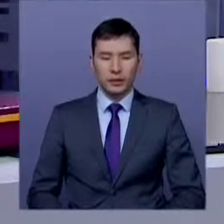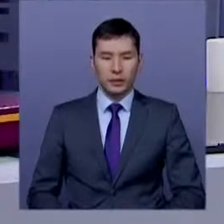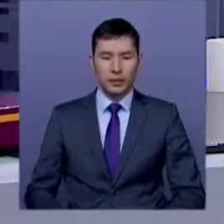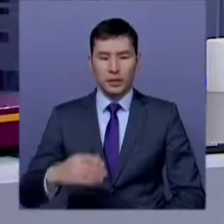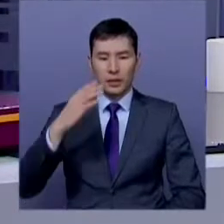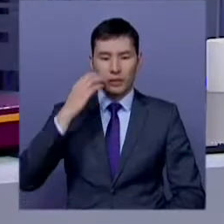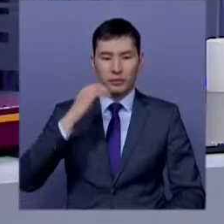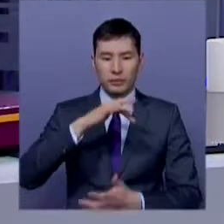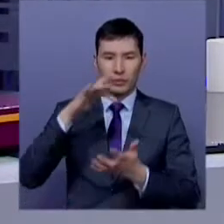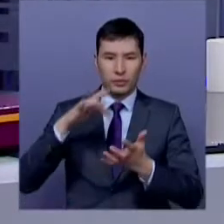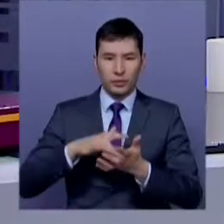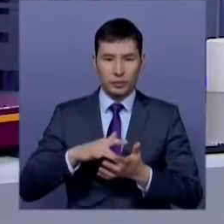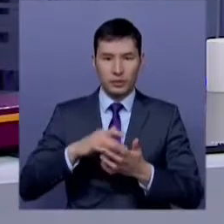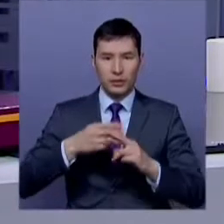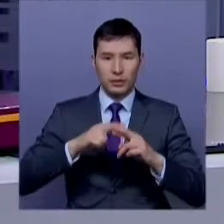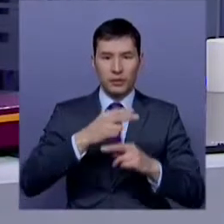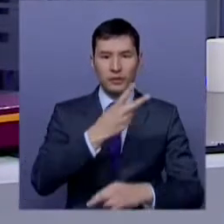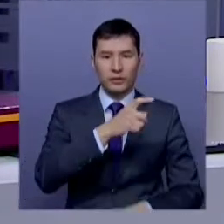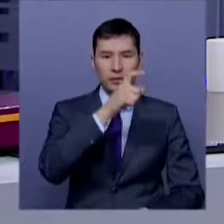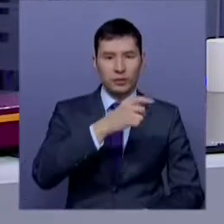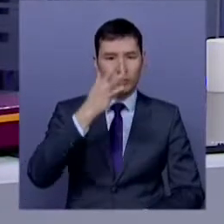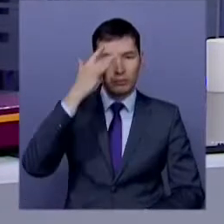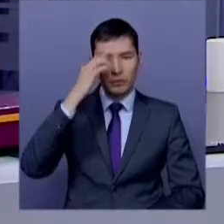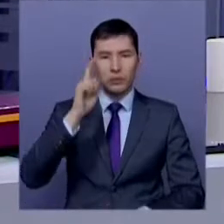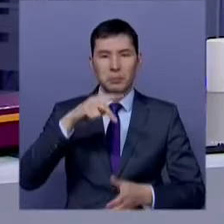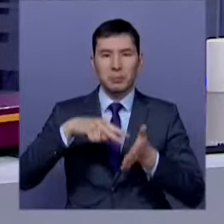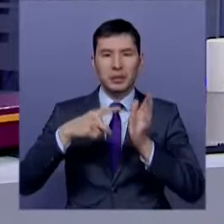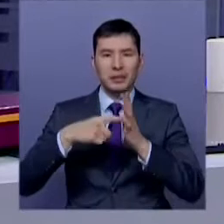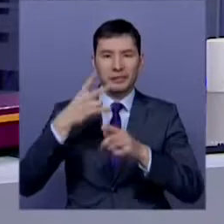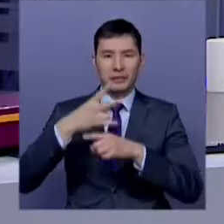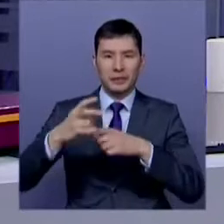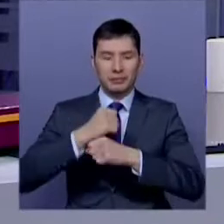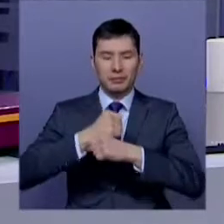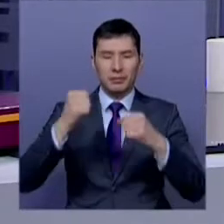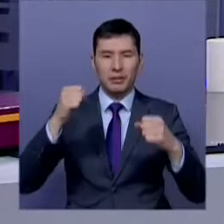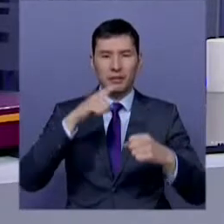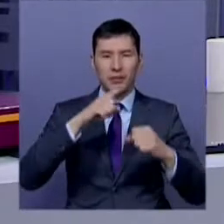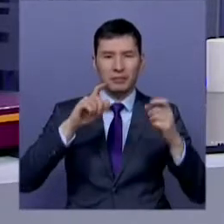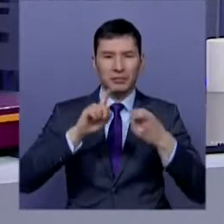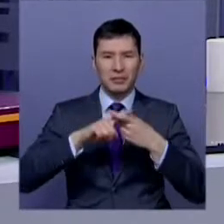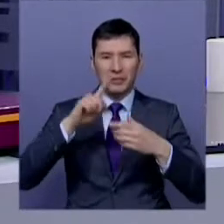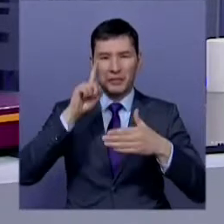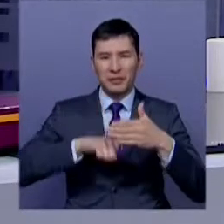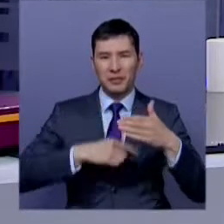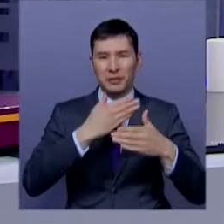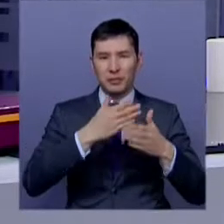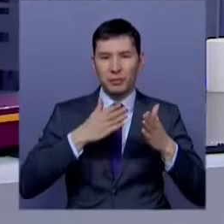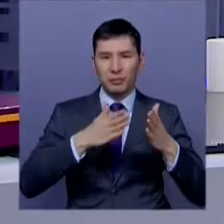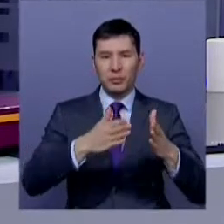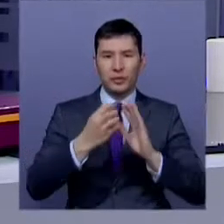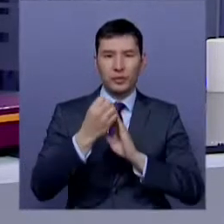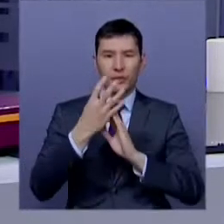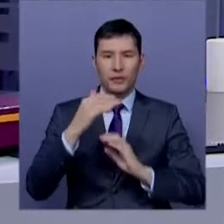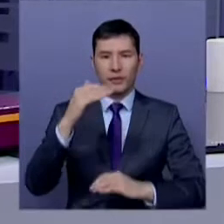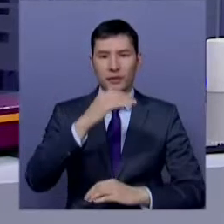Алматыда теракт ұйымдастырмақ болған екі бірдей күдікті ұсталды. Деструктивті діни ағымын ұстанатындарды 14-ші ақпан күні ұлттық